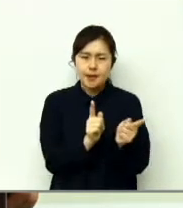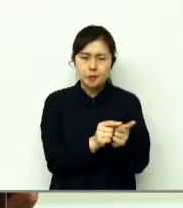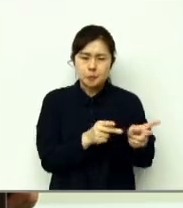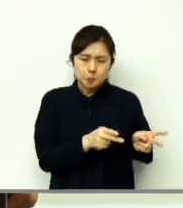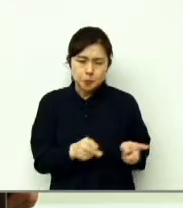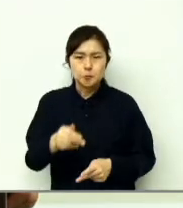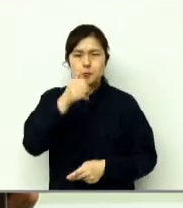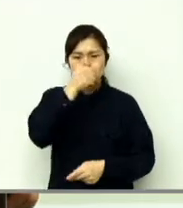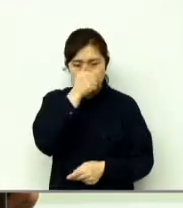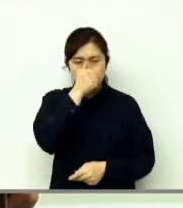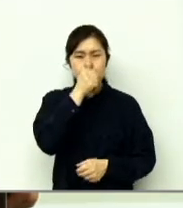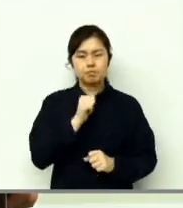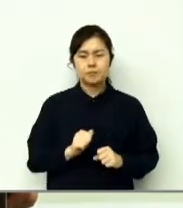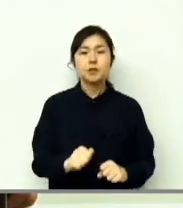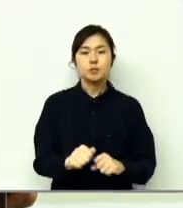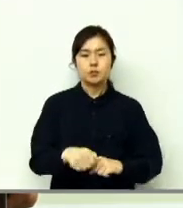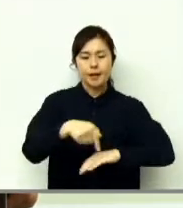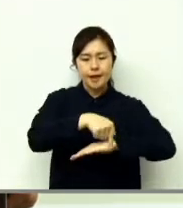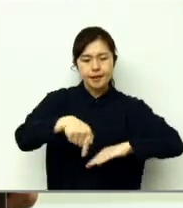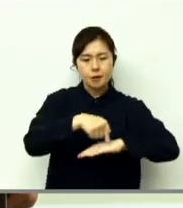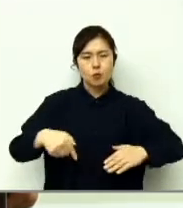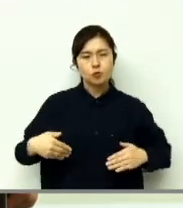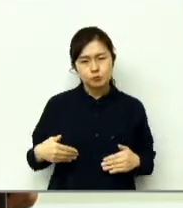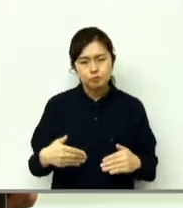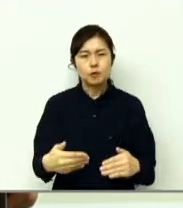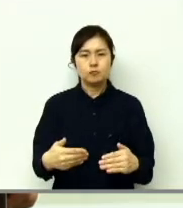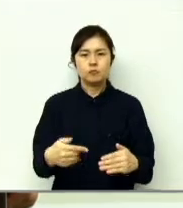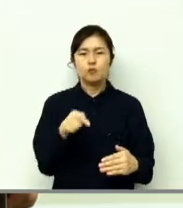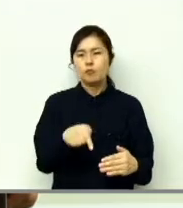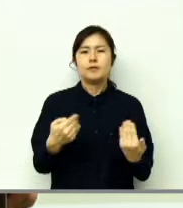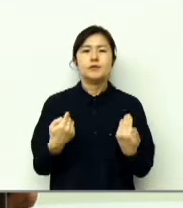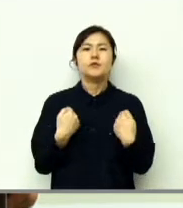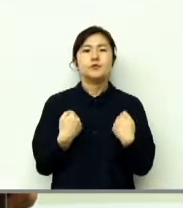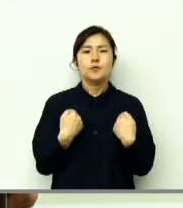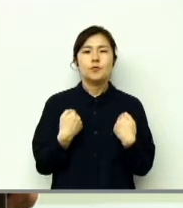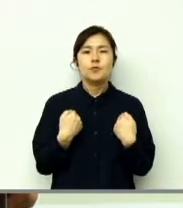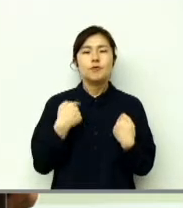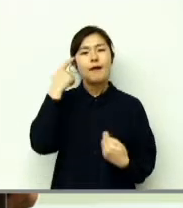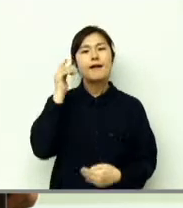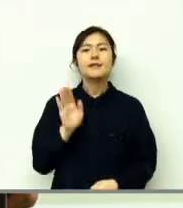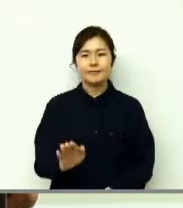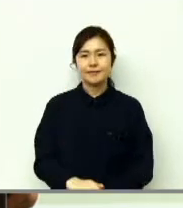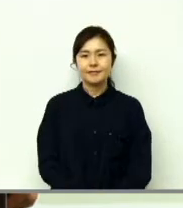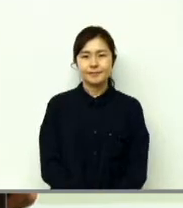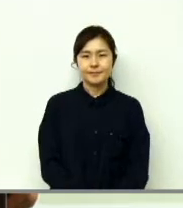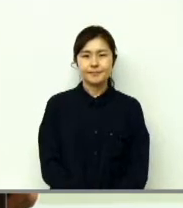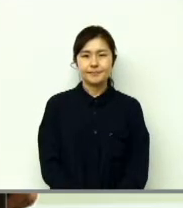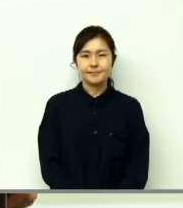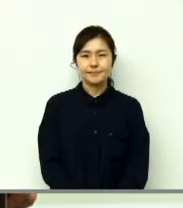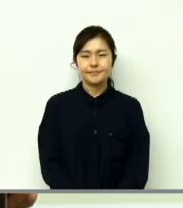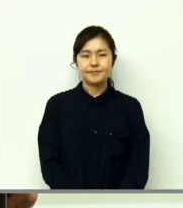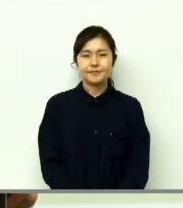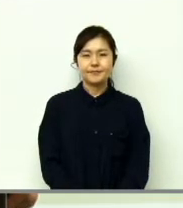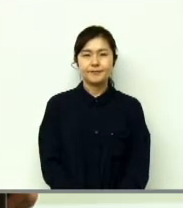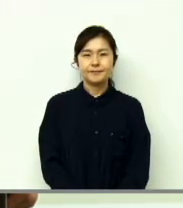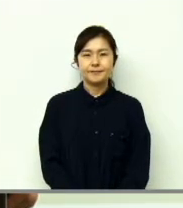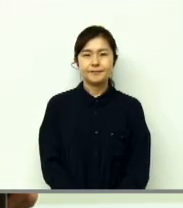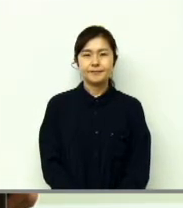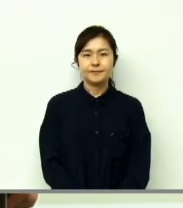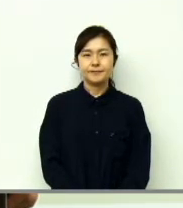行うための、まあ、計画として進めてまいりたいというふうに思っております。以上です。